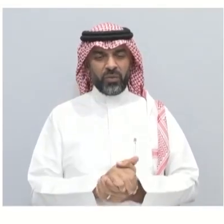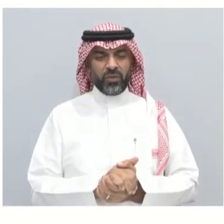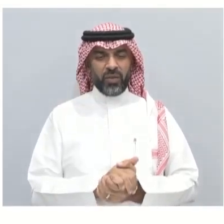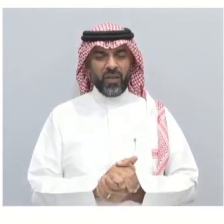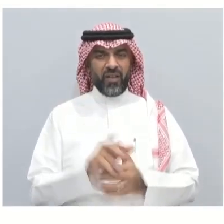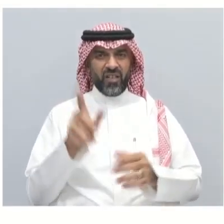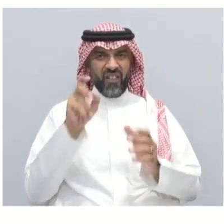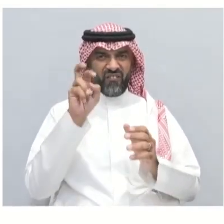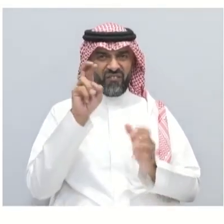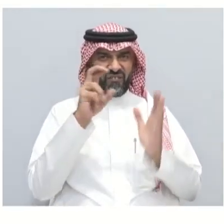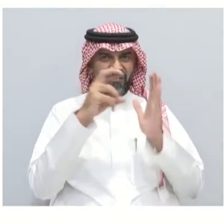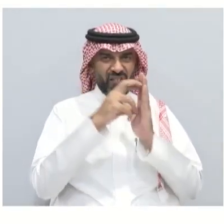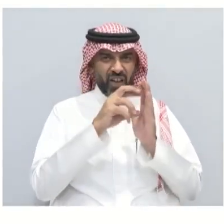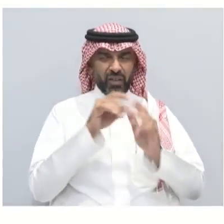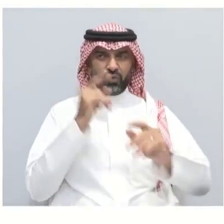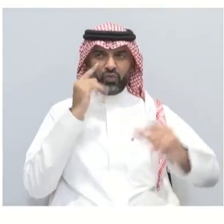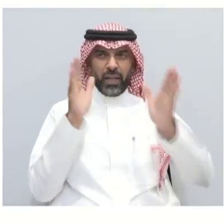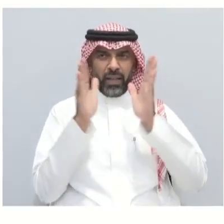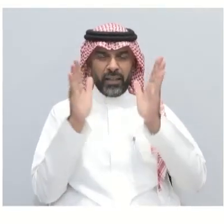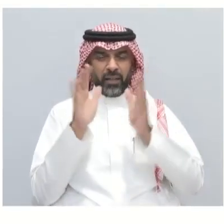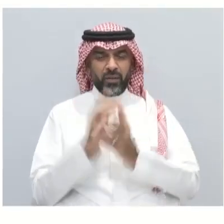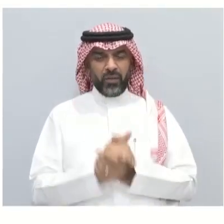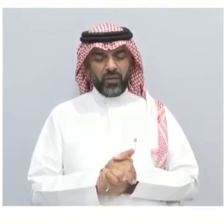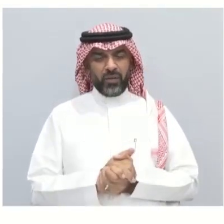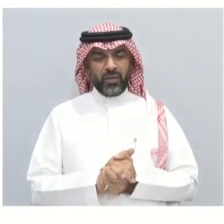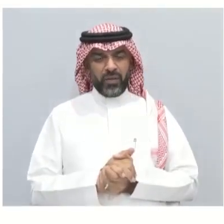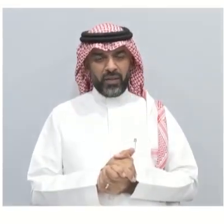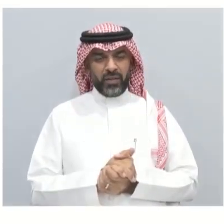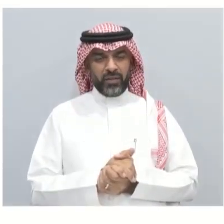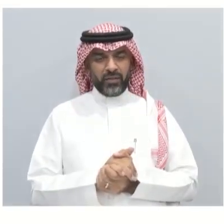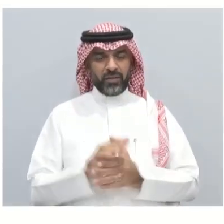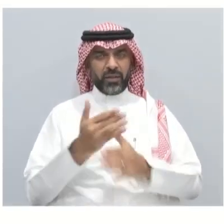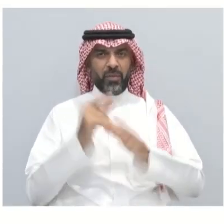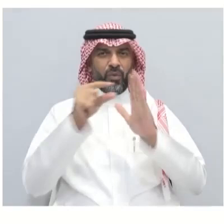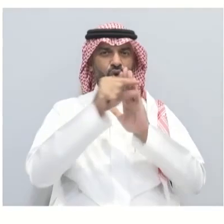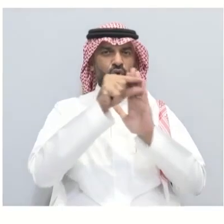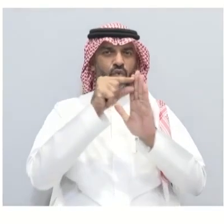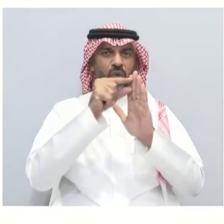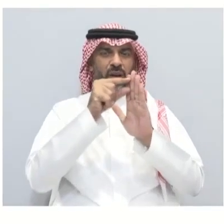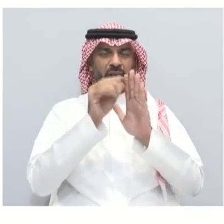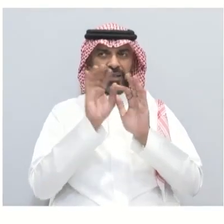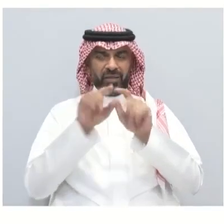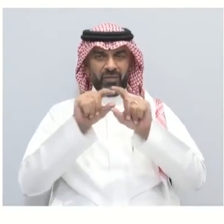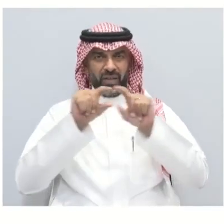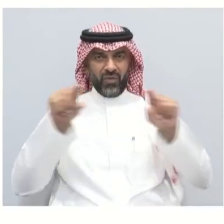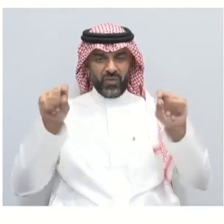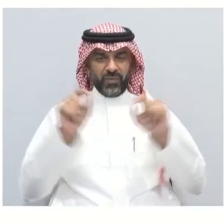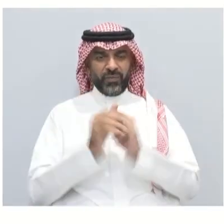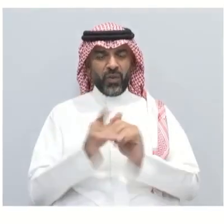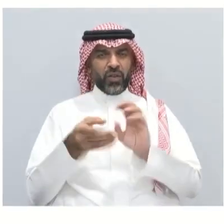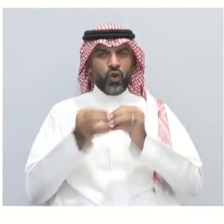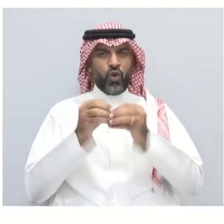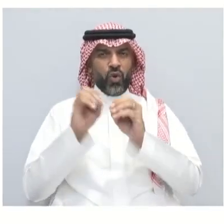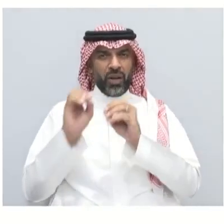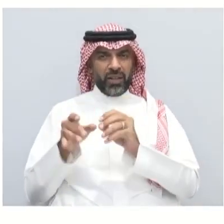الفقره اقوم باختيار الحدود حتى نقوم بوضع العنوان في حدود في كافه الحدود ووضع لون